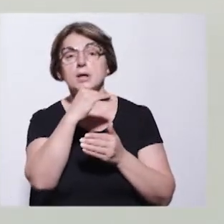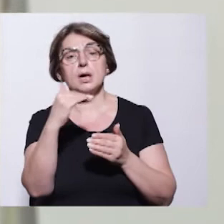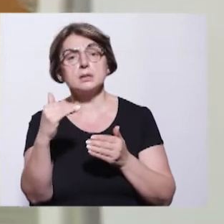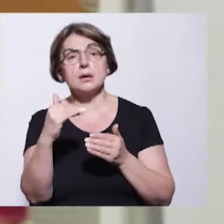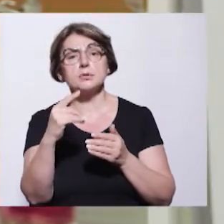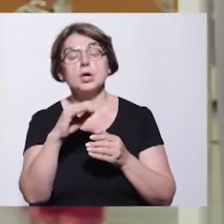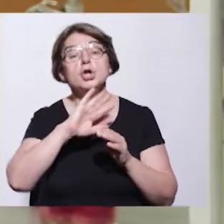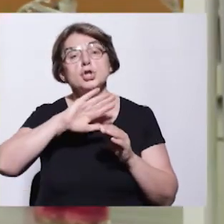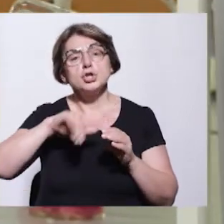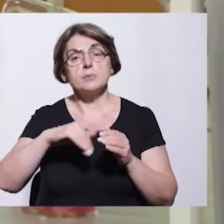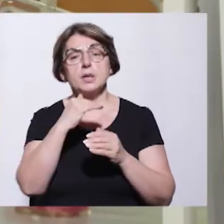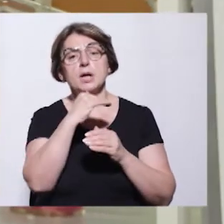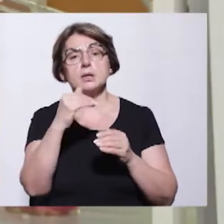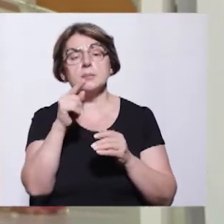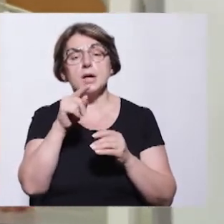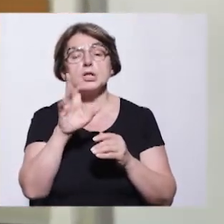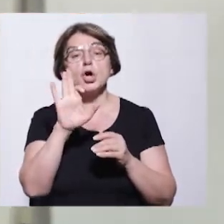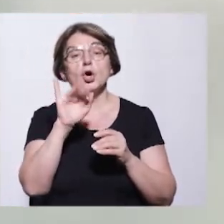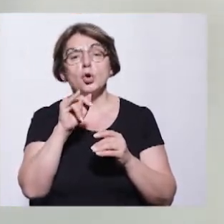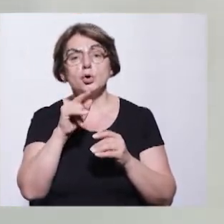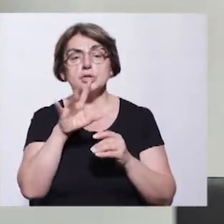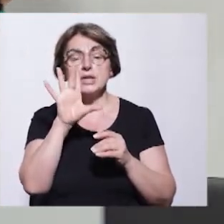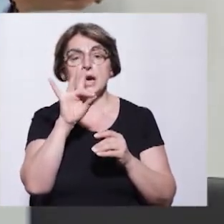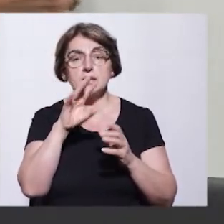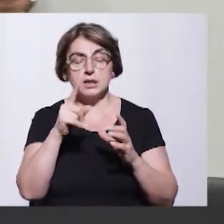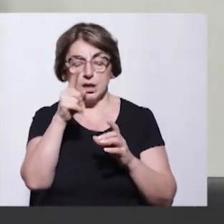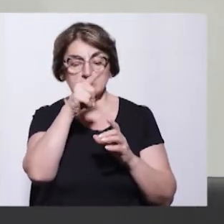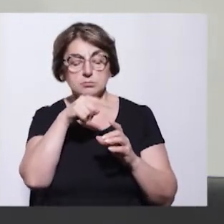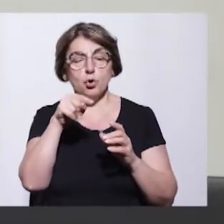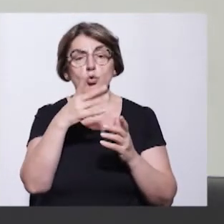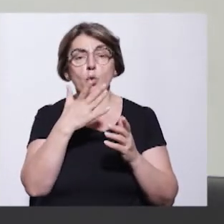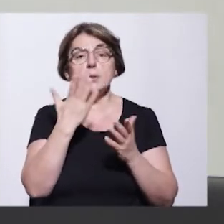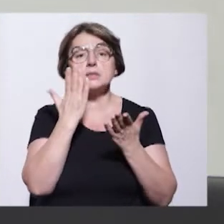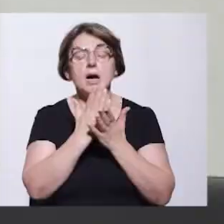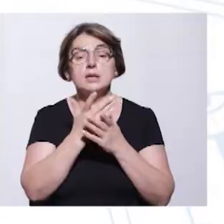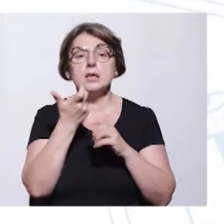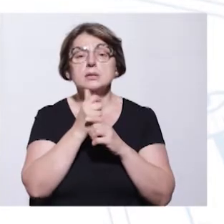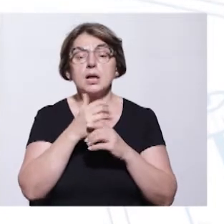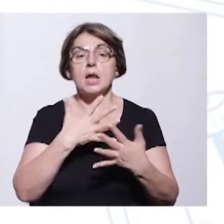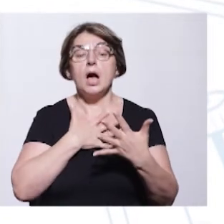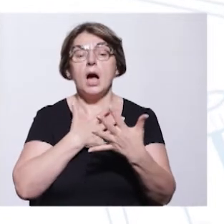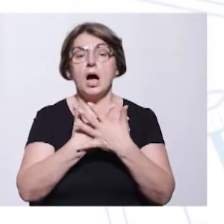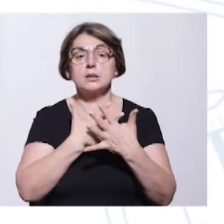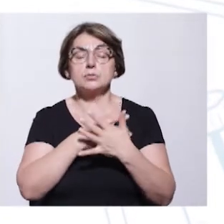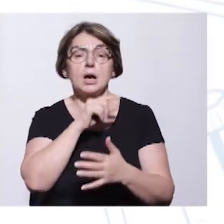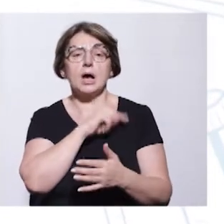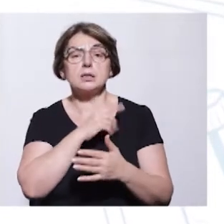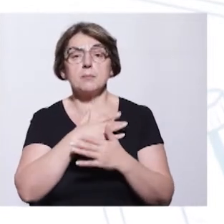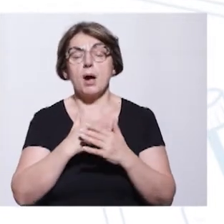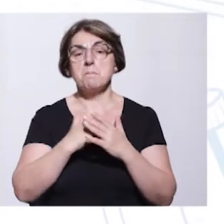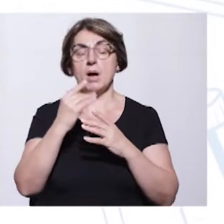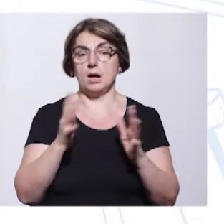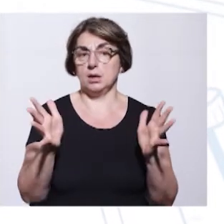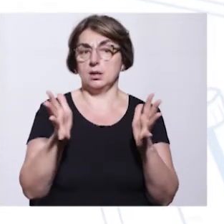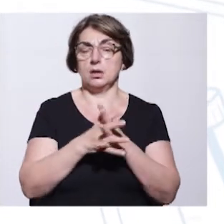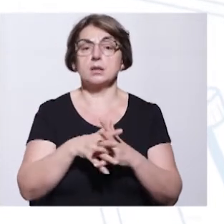რა ხდება შემდეგ ეტაპზე? შემდეგ ეტაპზე აი ეს ქლორის რადიკალი, რომელიც არის ძალიან